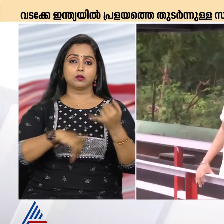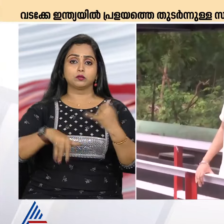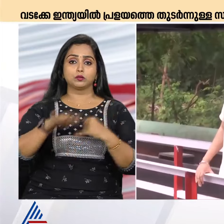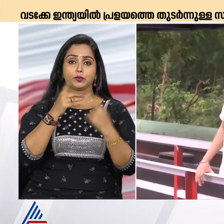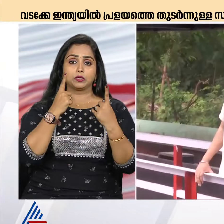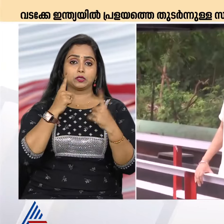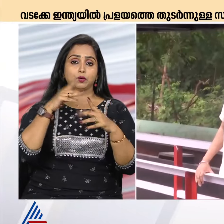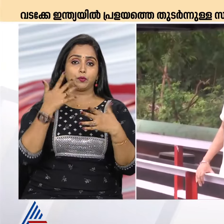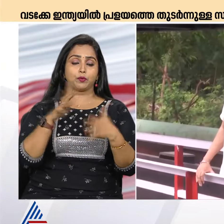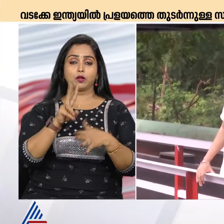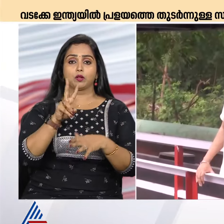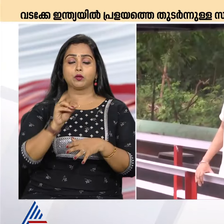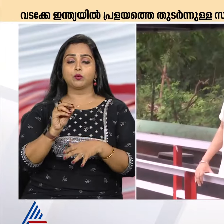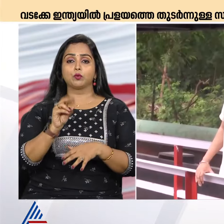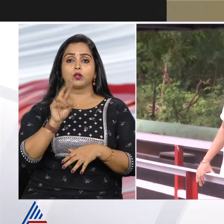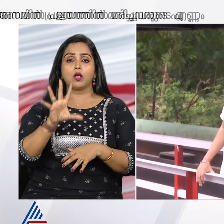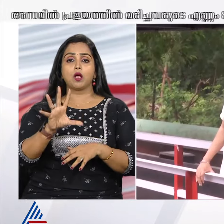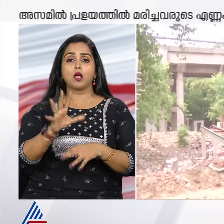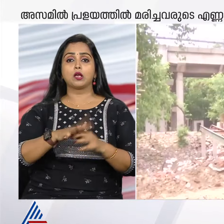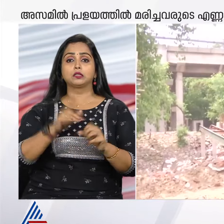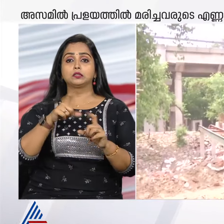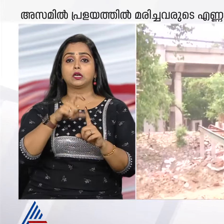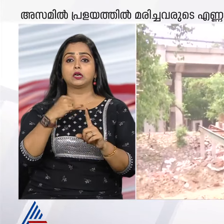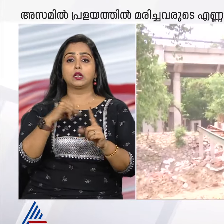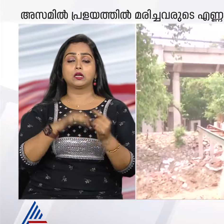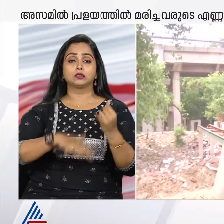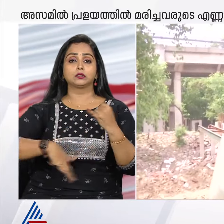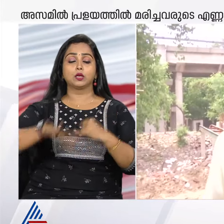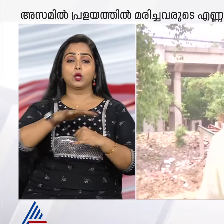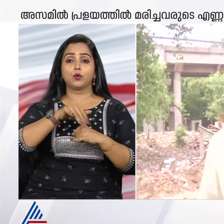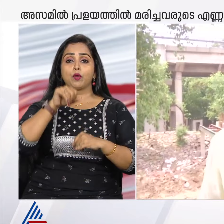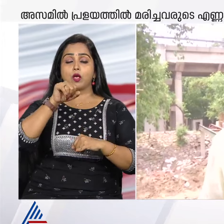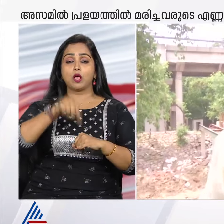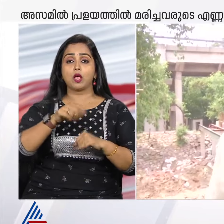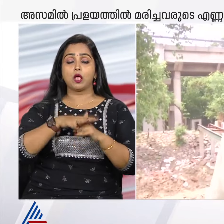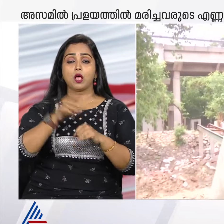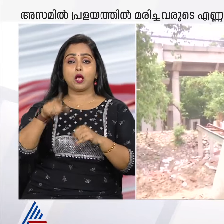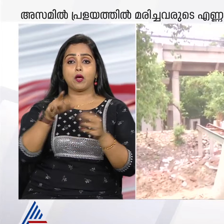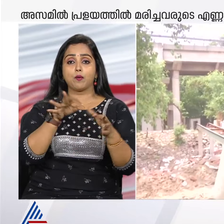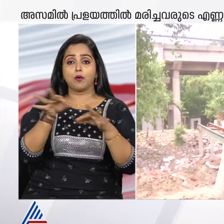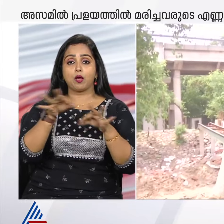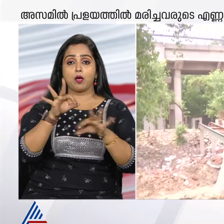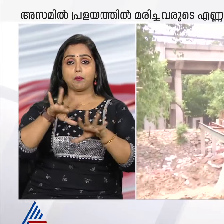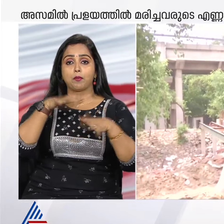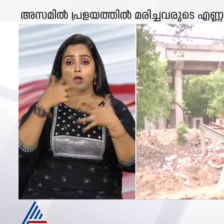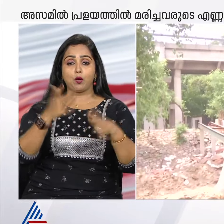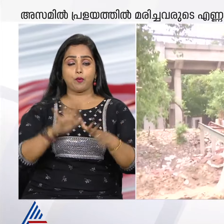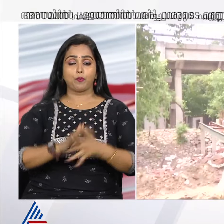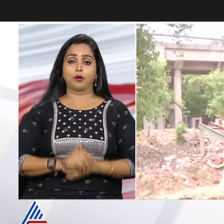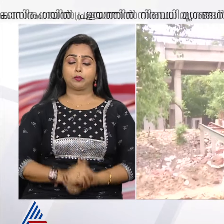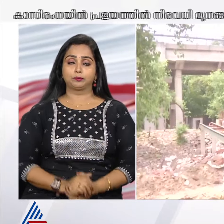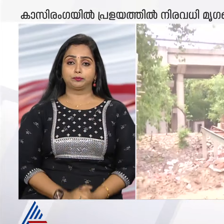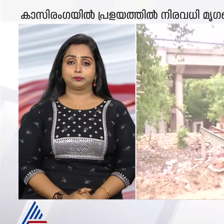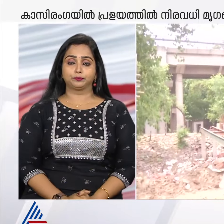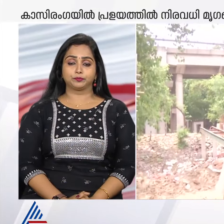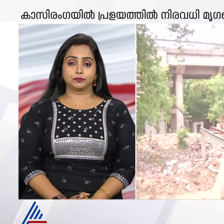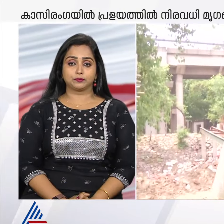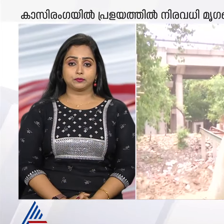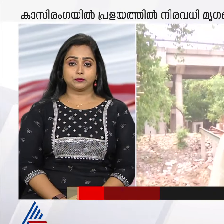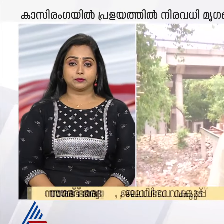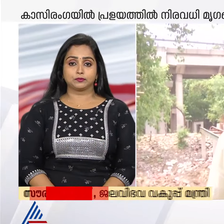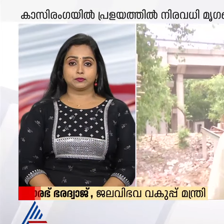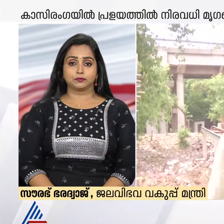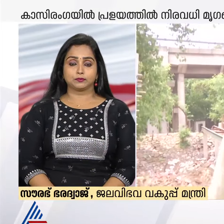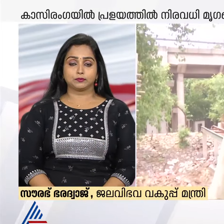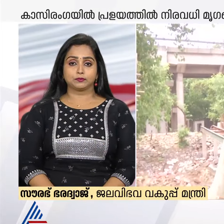വിലയിരുത്തി. 205 മീറ്ററാണ് അപകടനില. ഫ്ലഡ് ഡിപ്പാർട്ട്മെന്റ് സാൽ പൂരെ സാൽ ബഹുത് ബഡി തയ്യാറിയാ ചലിയ